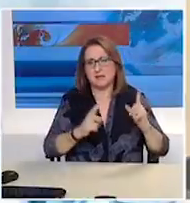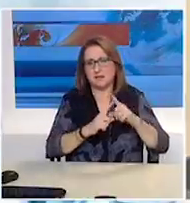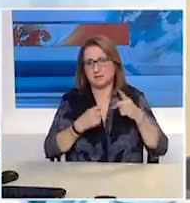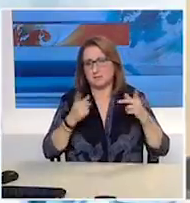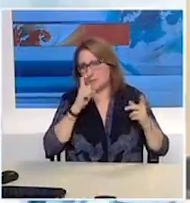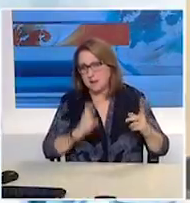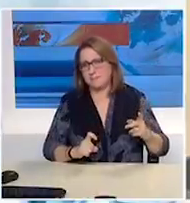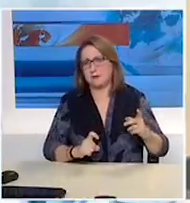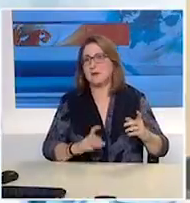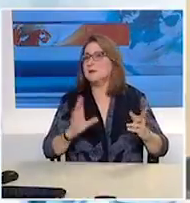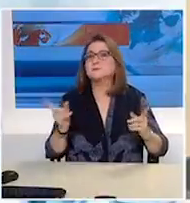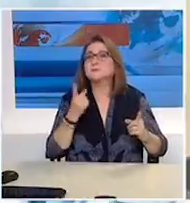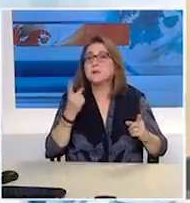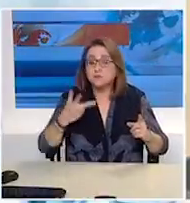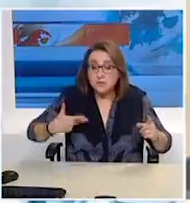κάνει κάποια ιατρική πράξη